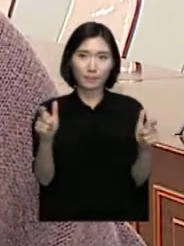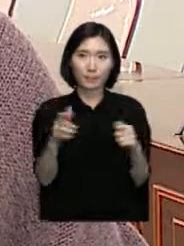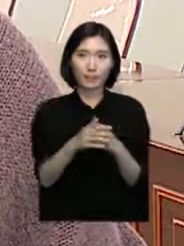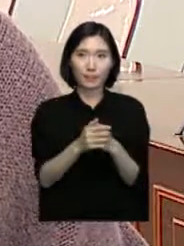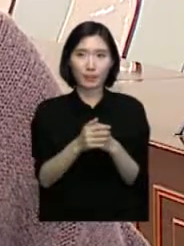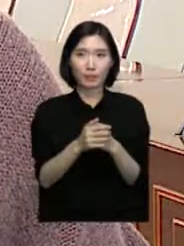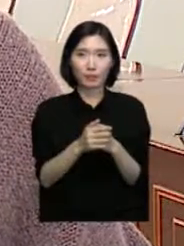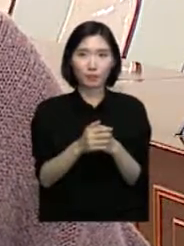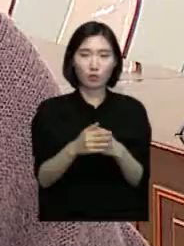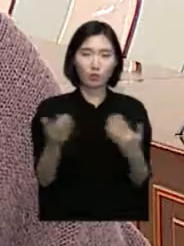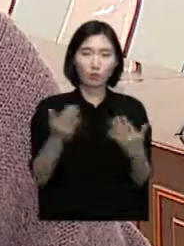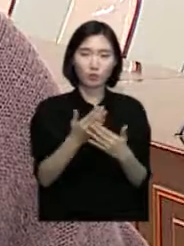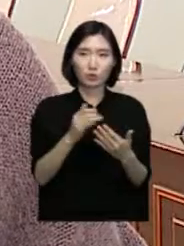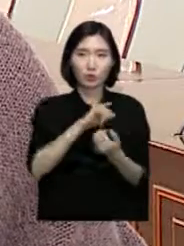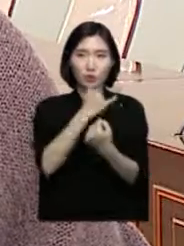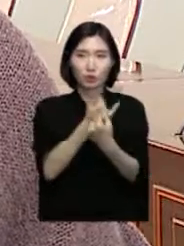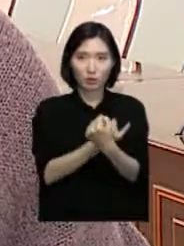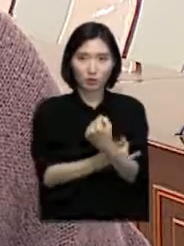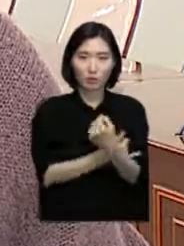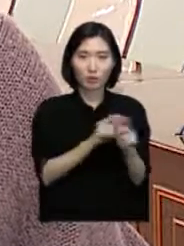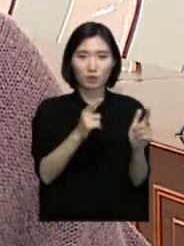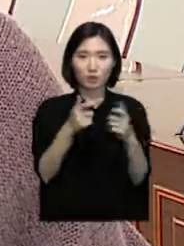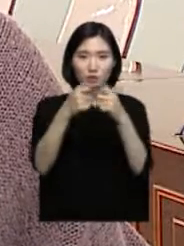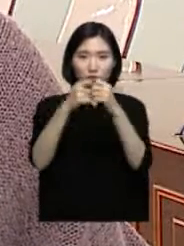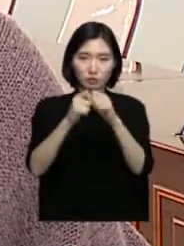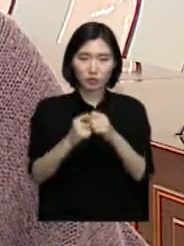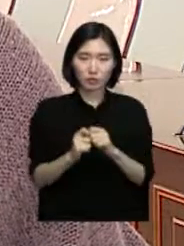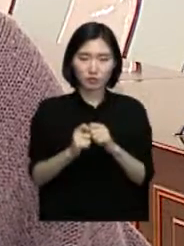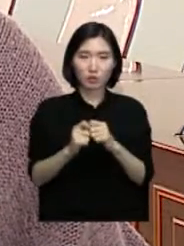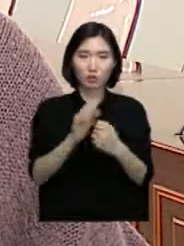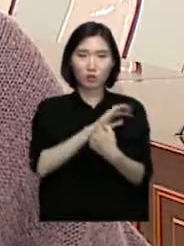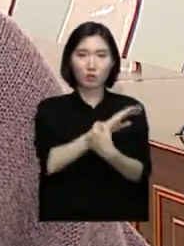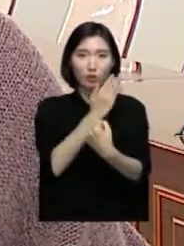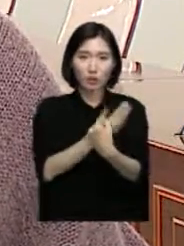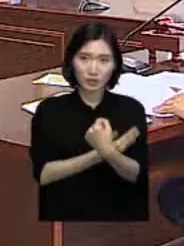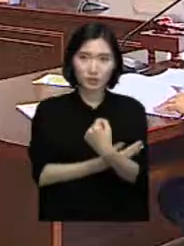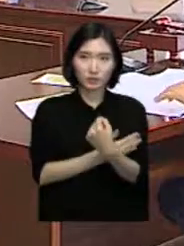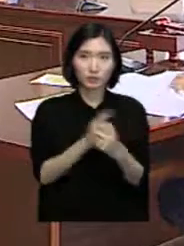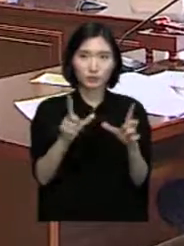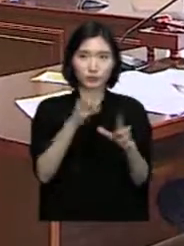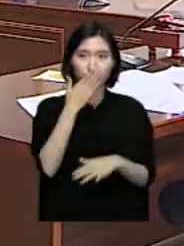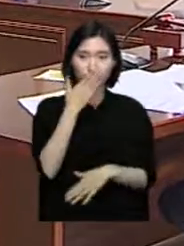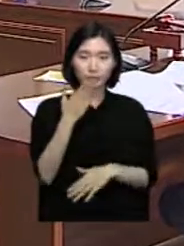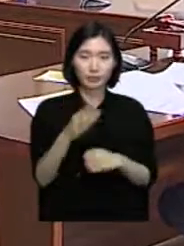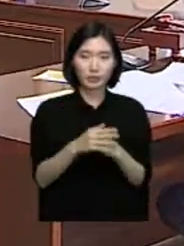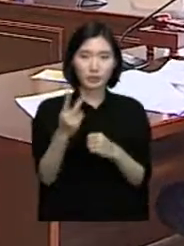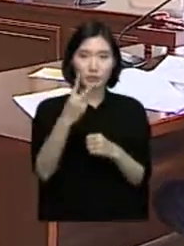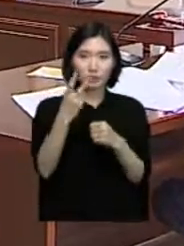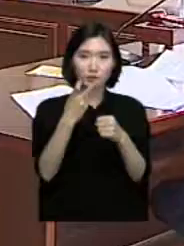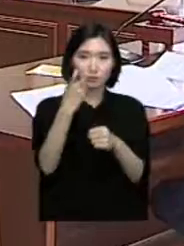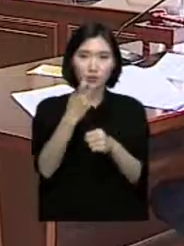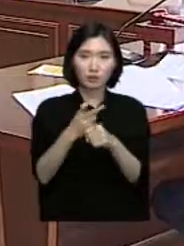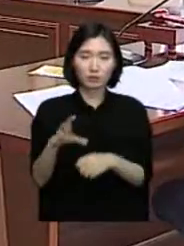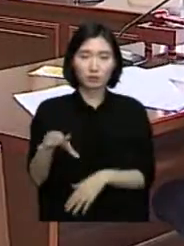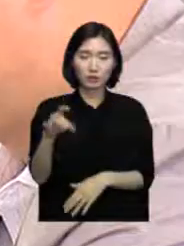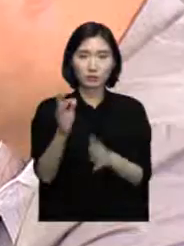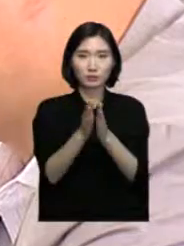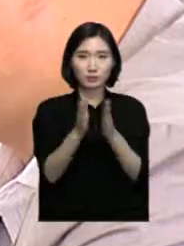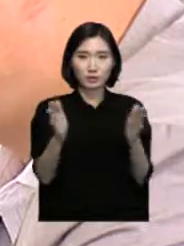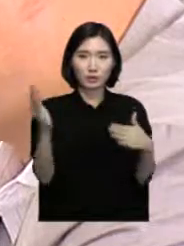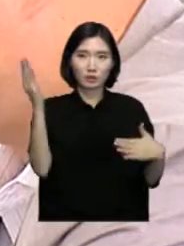성인권이라든지 노동인권 구체적인 분야에서 학생들이 그 권리를 누릴 수 있도록. 지난 2012년 처음